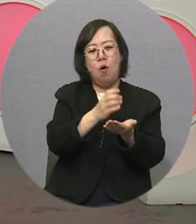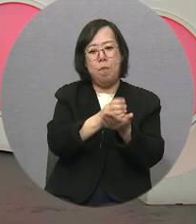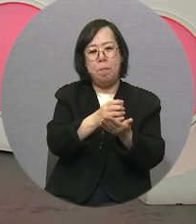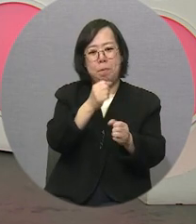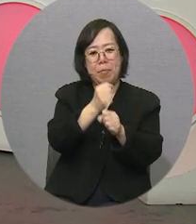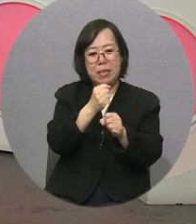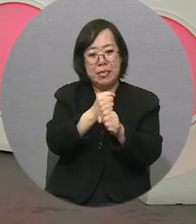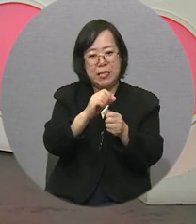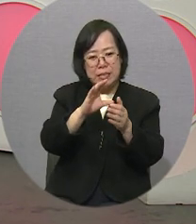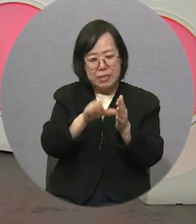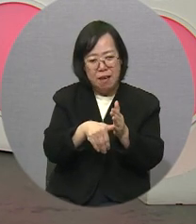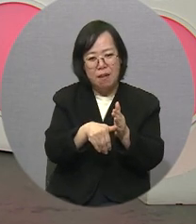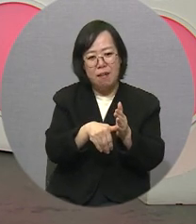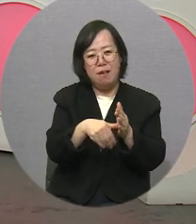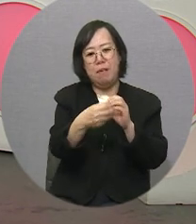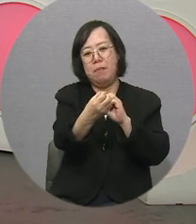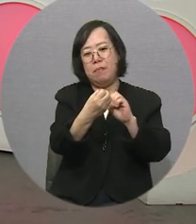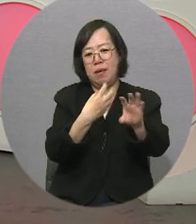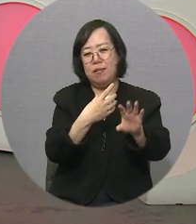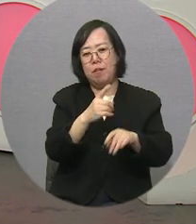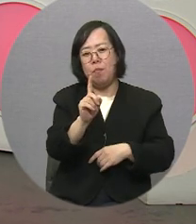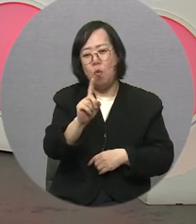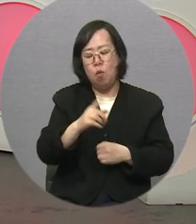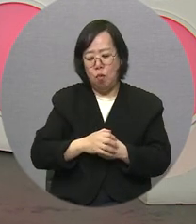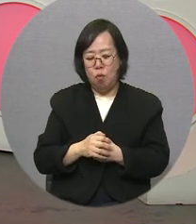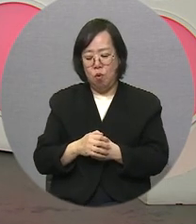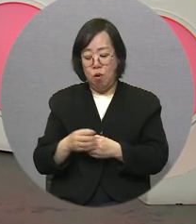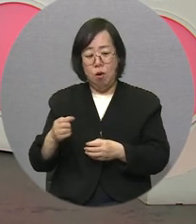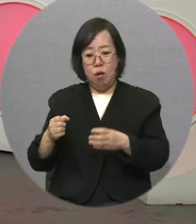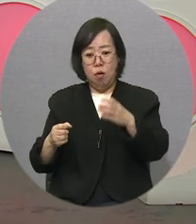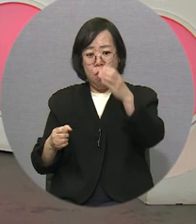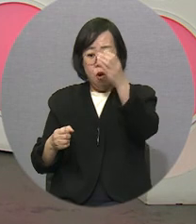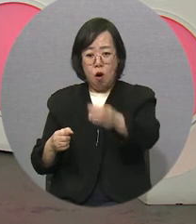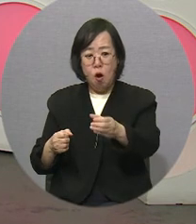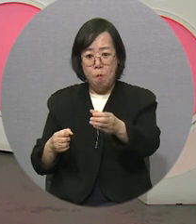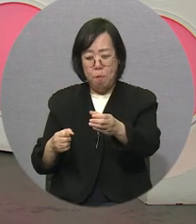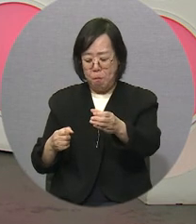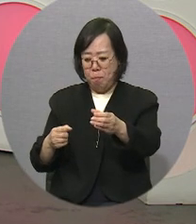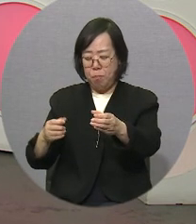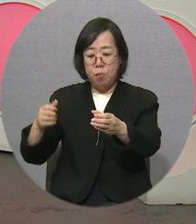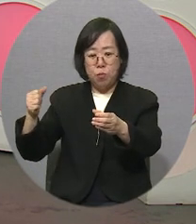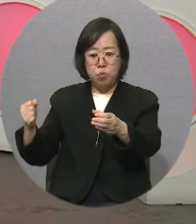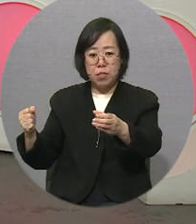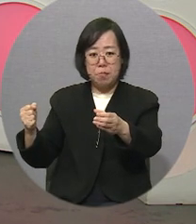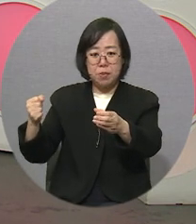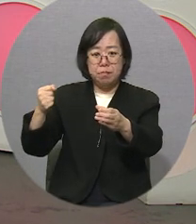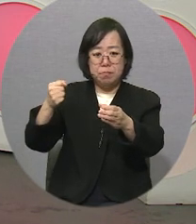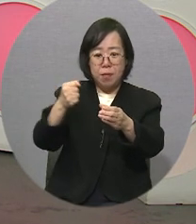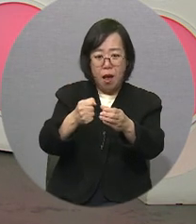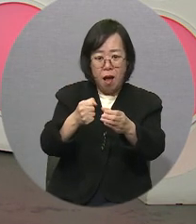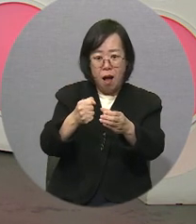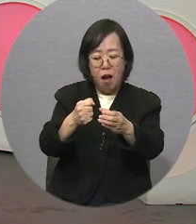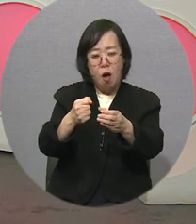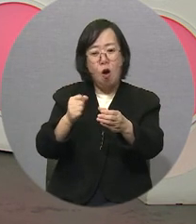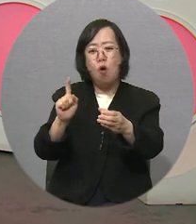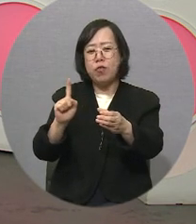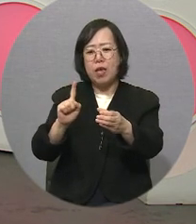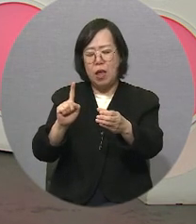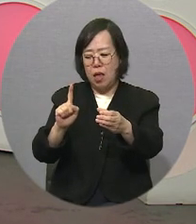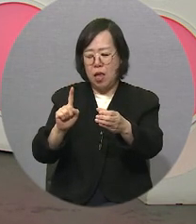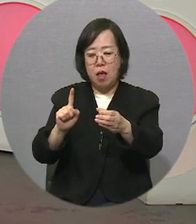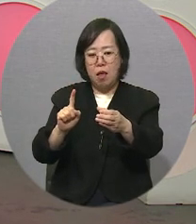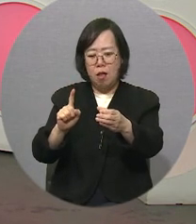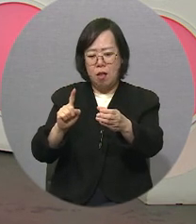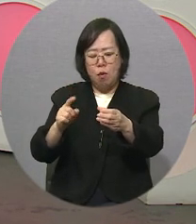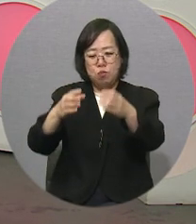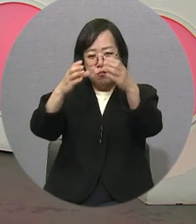혹시 기억나나요? 손잡이가 있는 찻잔을 만들려면 우선 매끈하게